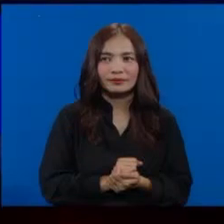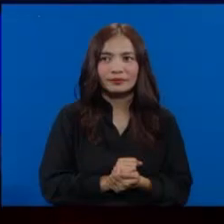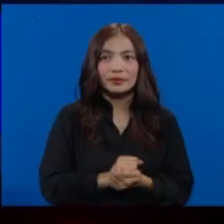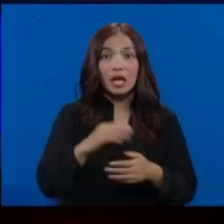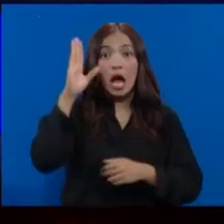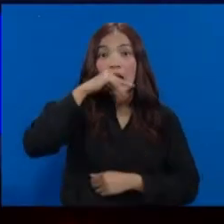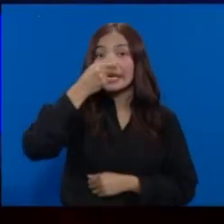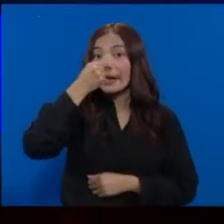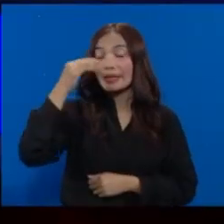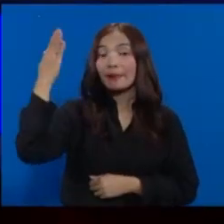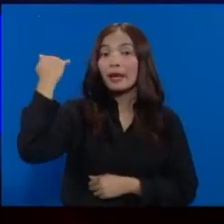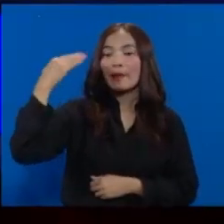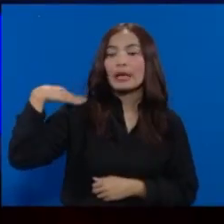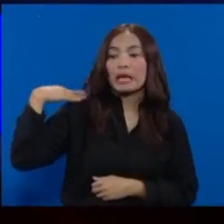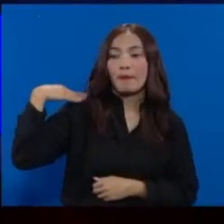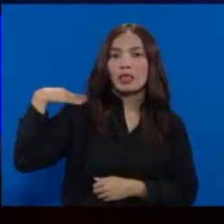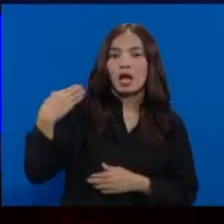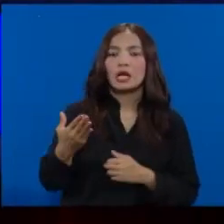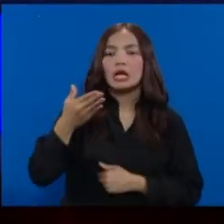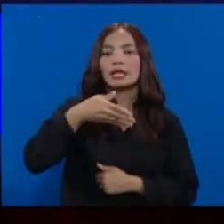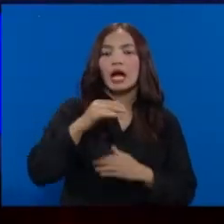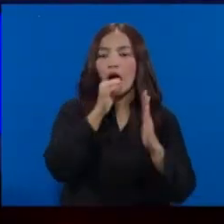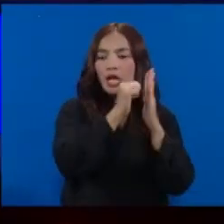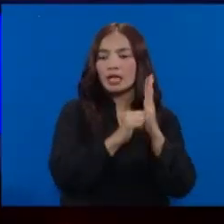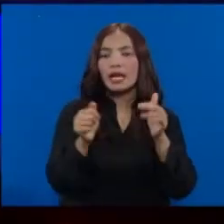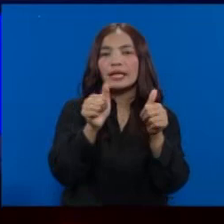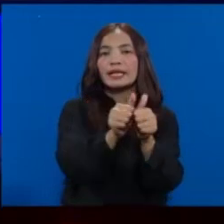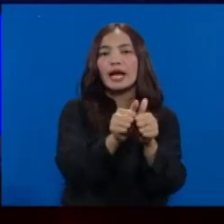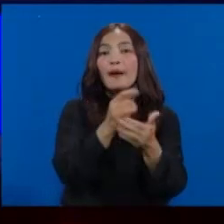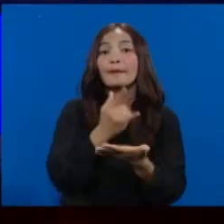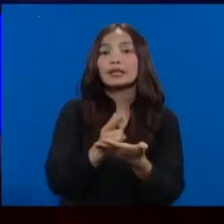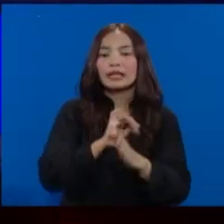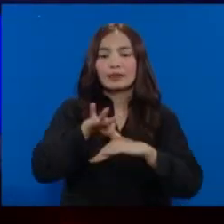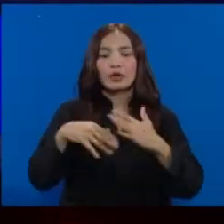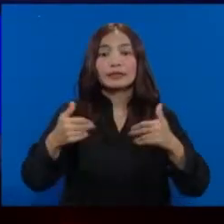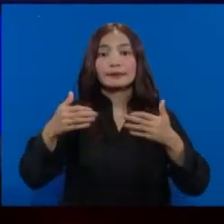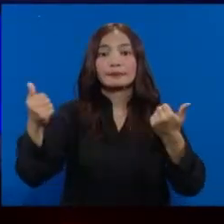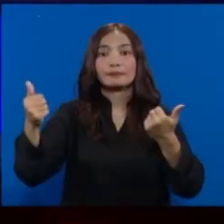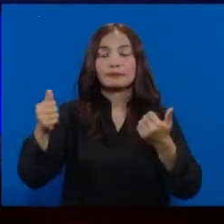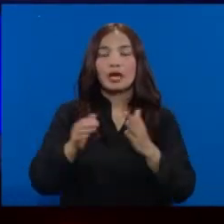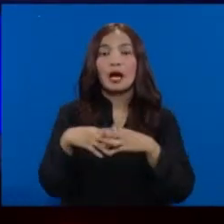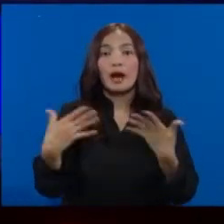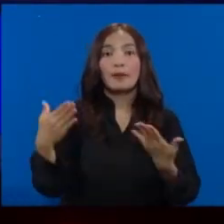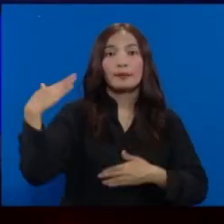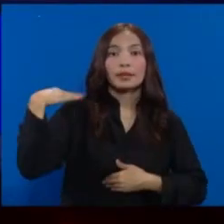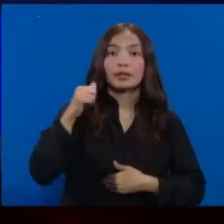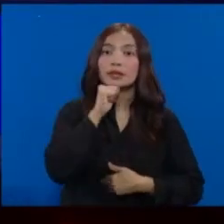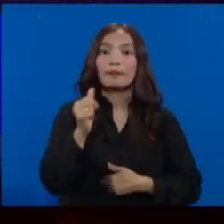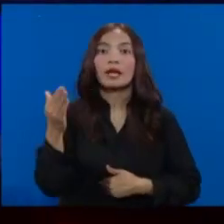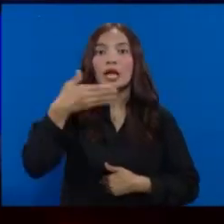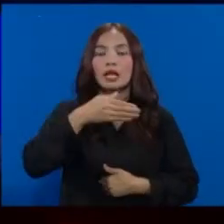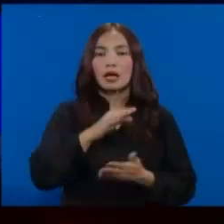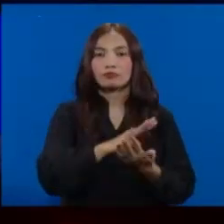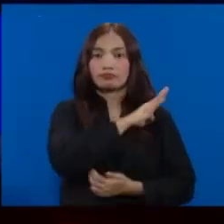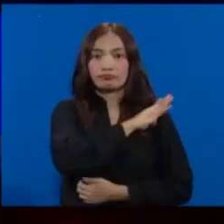Sejak Kamis kemarin, sejumlah pejabat datang ke lokasi proses pernikahan Kaisang Erina untuk memastikan sejumlah persiapan. Di antara pejabat yang hadir adalah Panglima